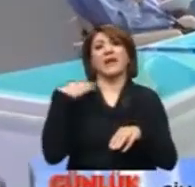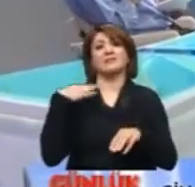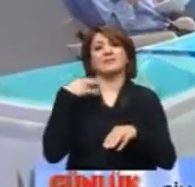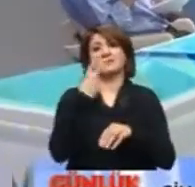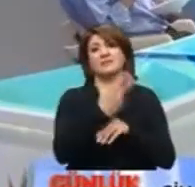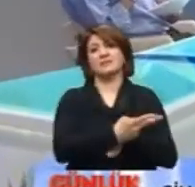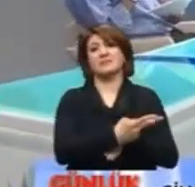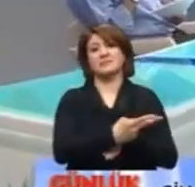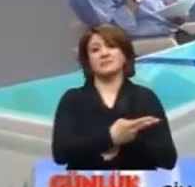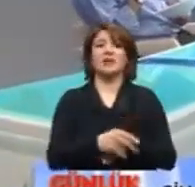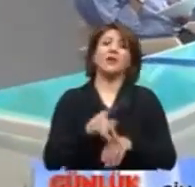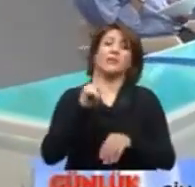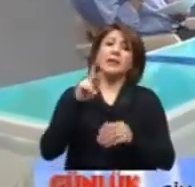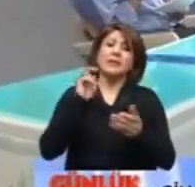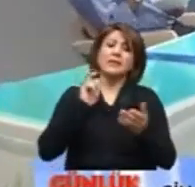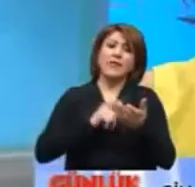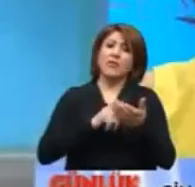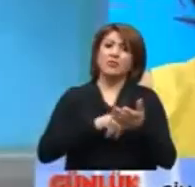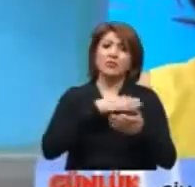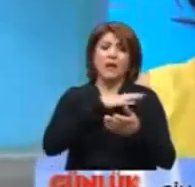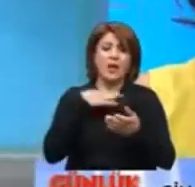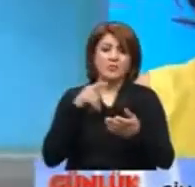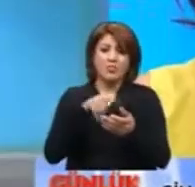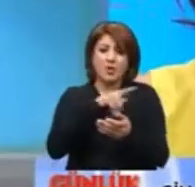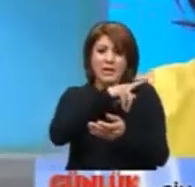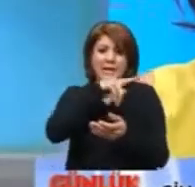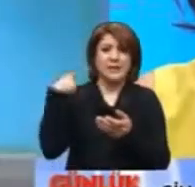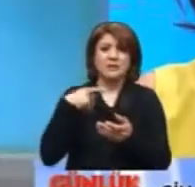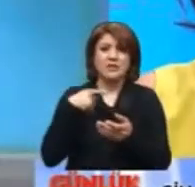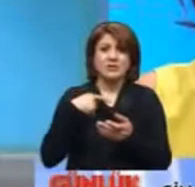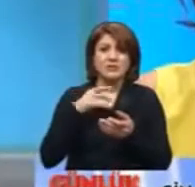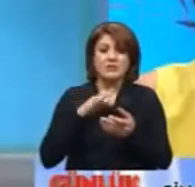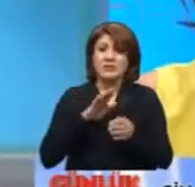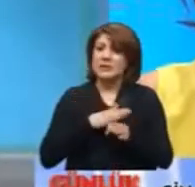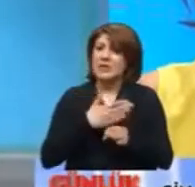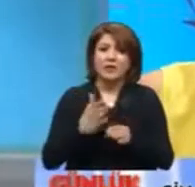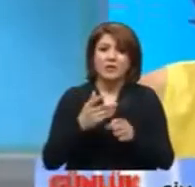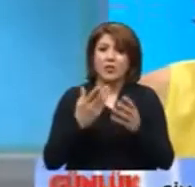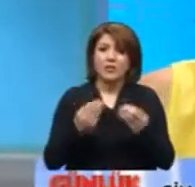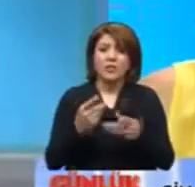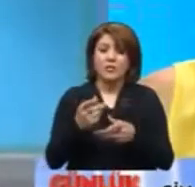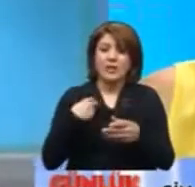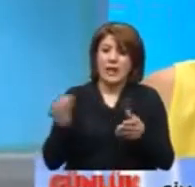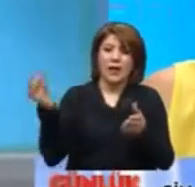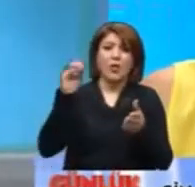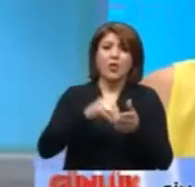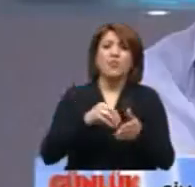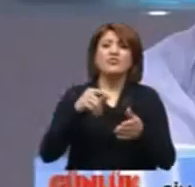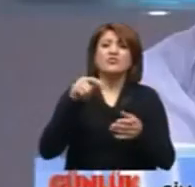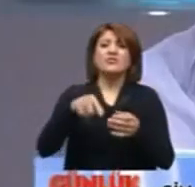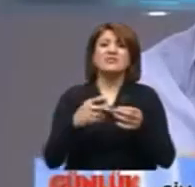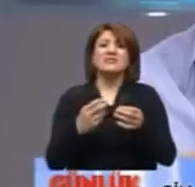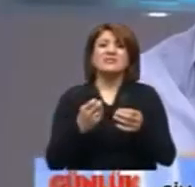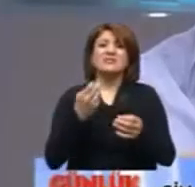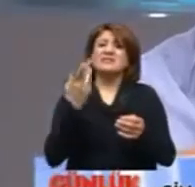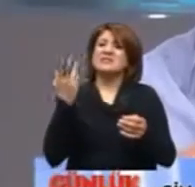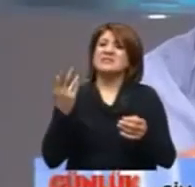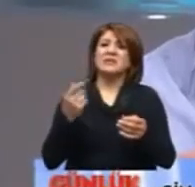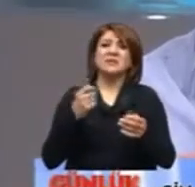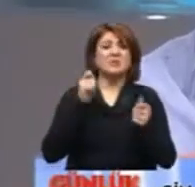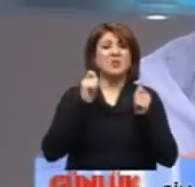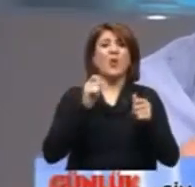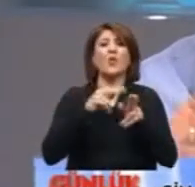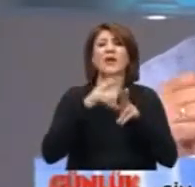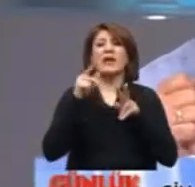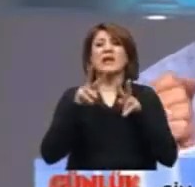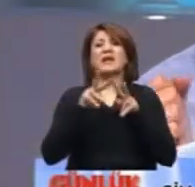gerçekten? Peki gerçekten. Bir tavuk eti nasıl bu kadar kırmızı görünebilir? Bak, ne yapmışlar içine, ne katmışlar Allah aşkına? Özel bir kimyasal madde ama inan okumakta bile